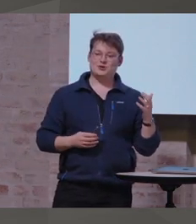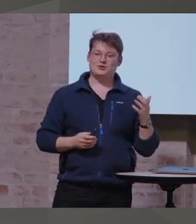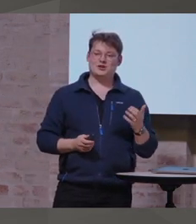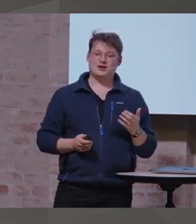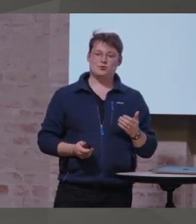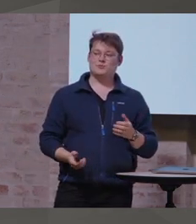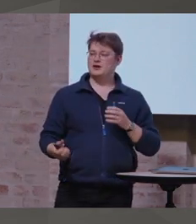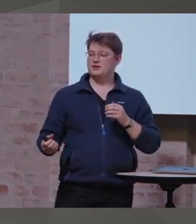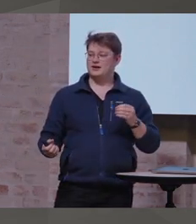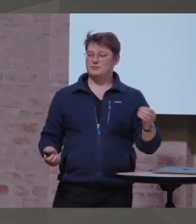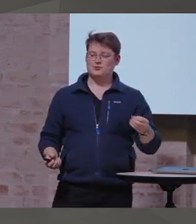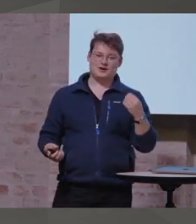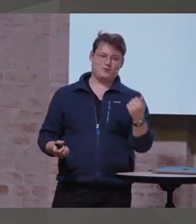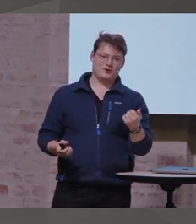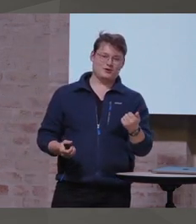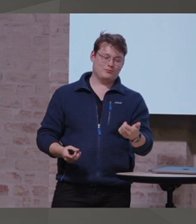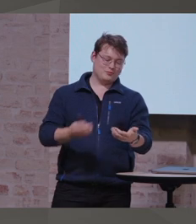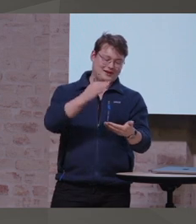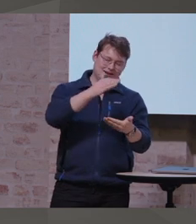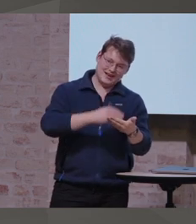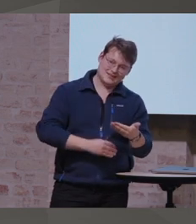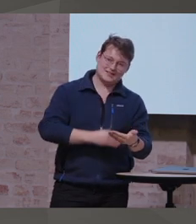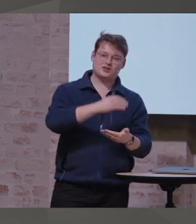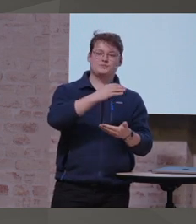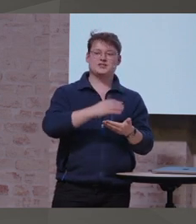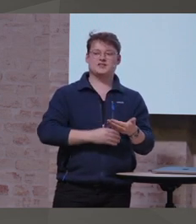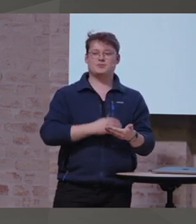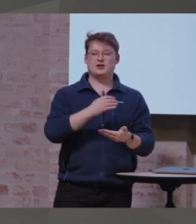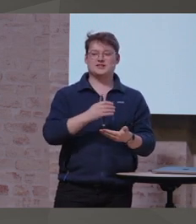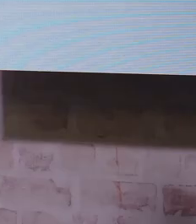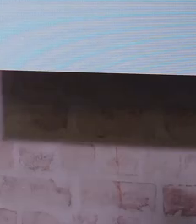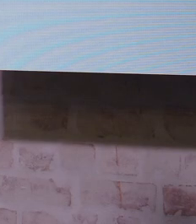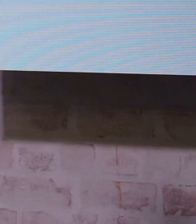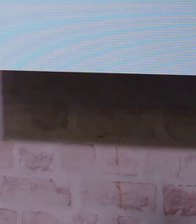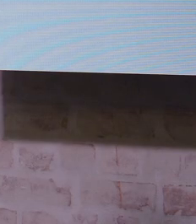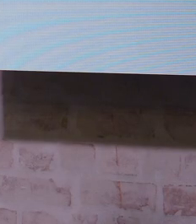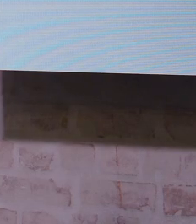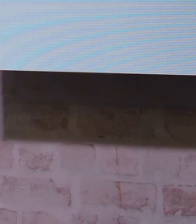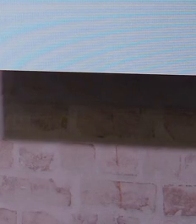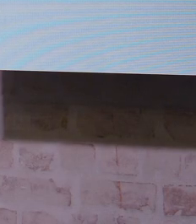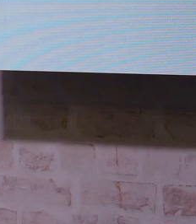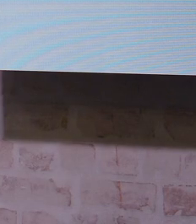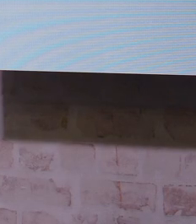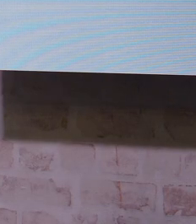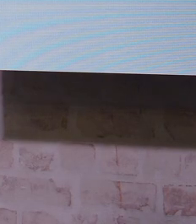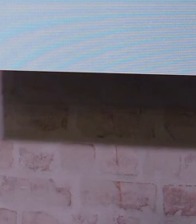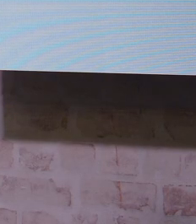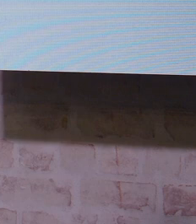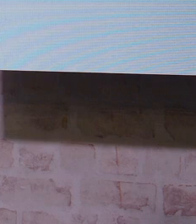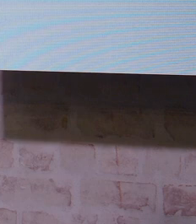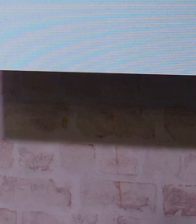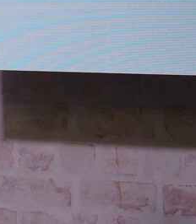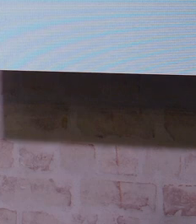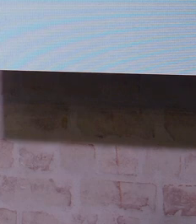en måte å oppdage en bok på er å ta den boka, plukke den ut i bokbutikken, lese synopsiset på baksida, greit nok det. Men hva man i stedet kan få lov til å